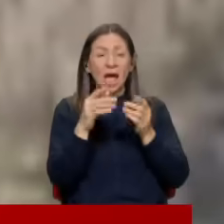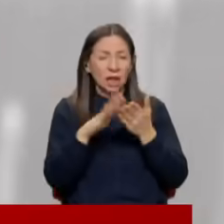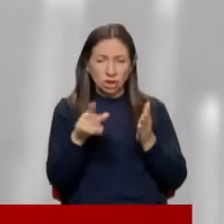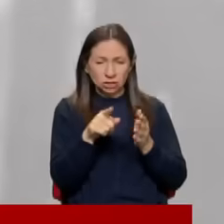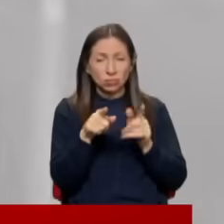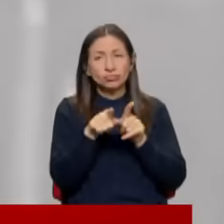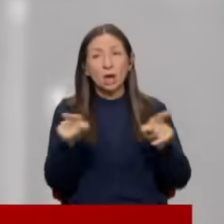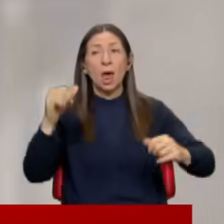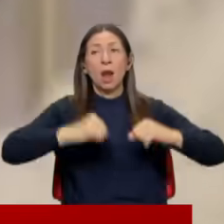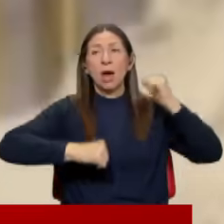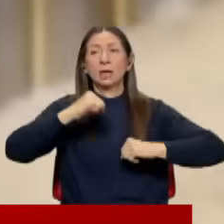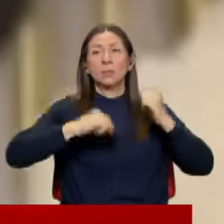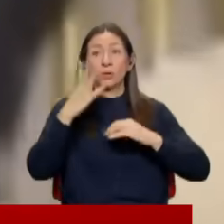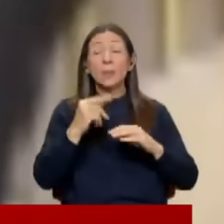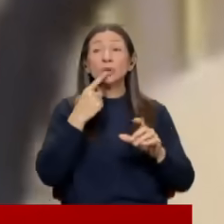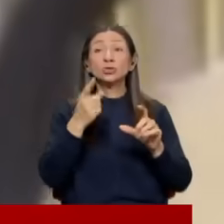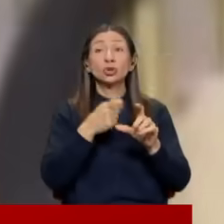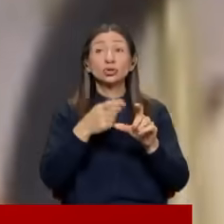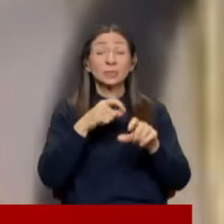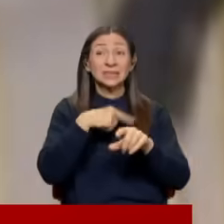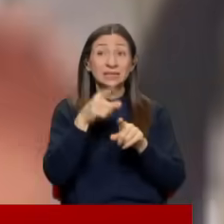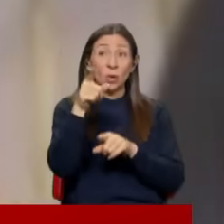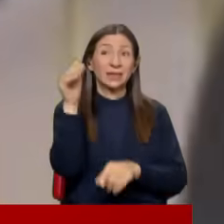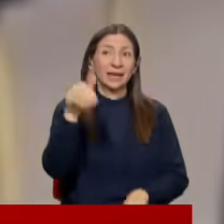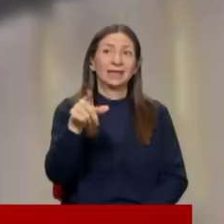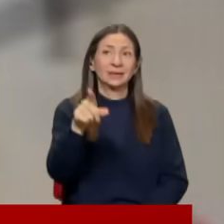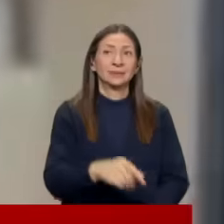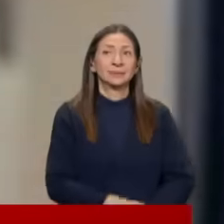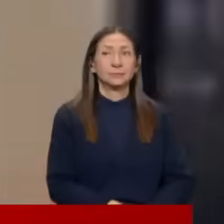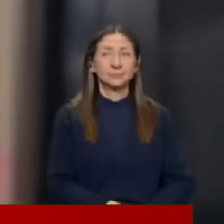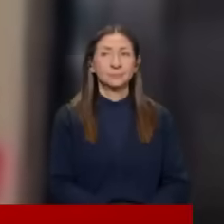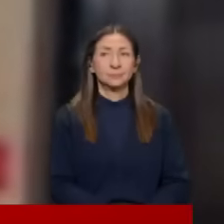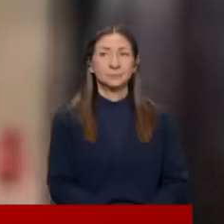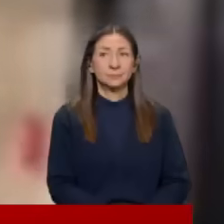ayrıldı, rakip oldular ama soruşturma sırası ona da geldi.